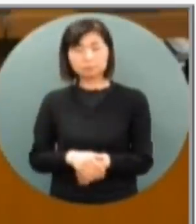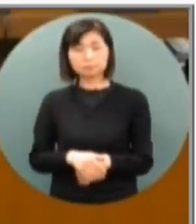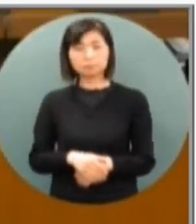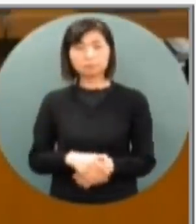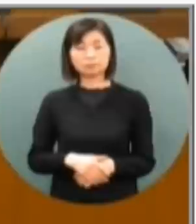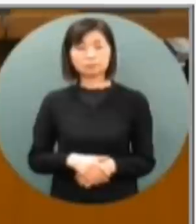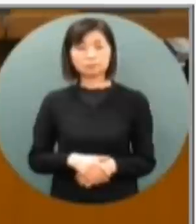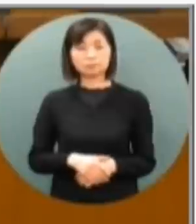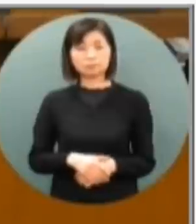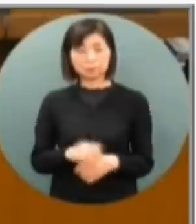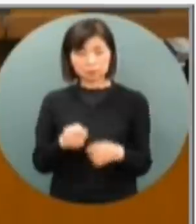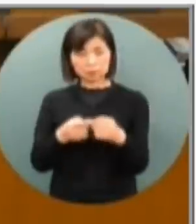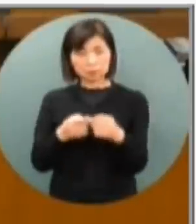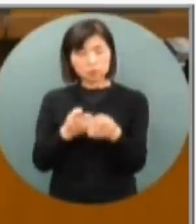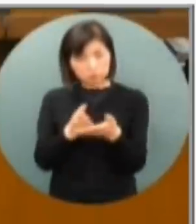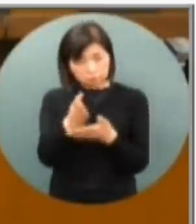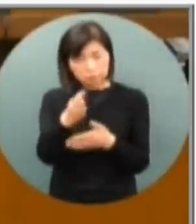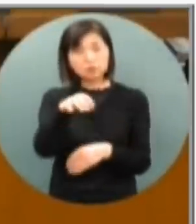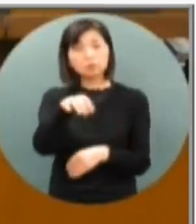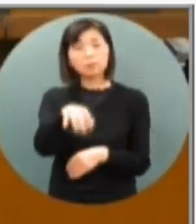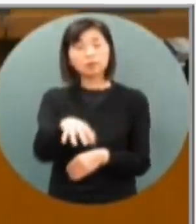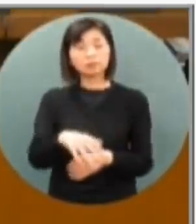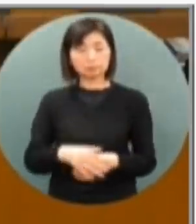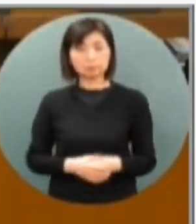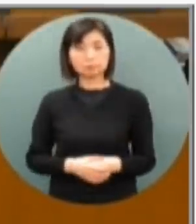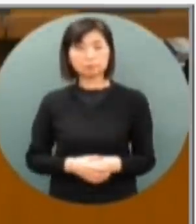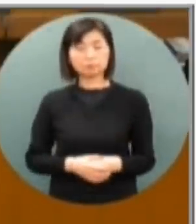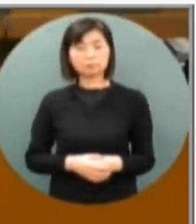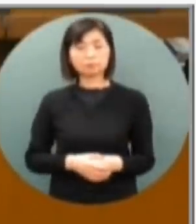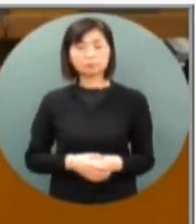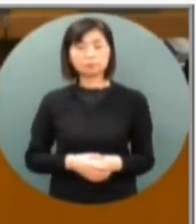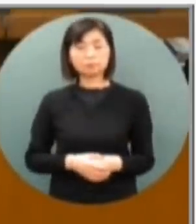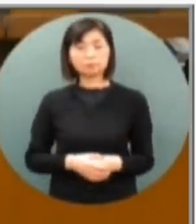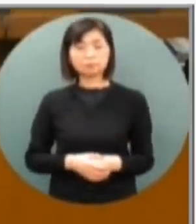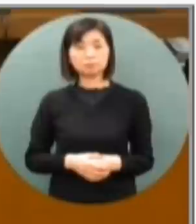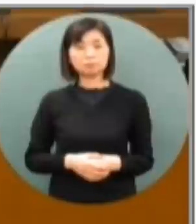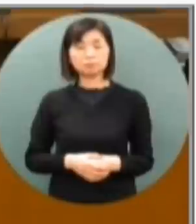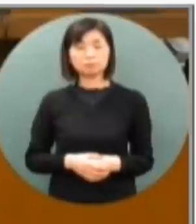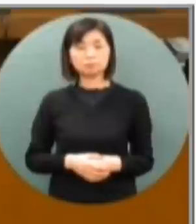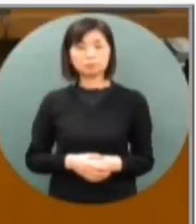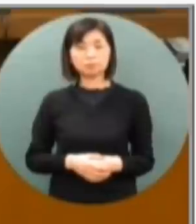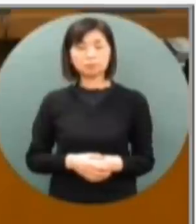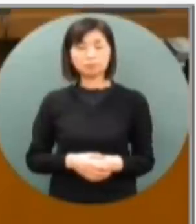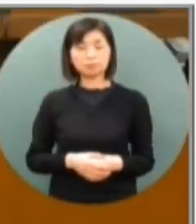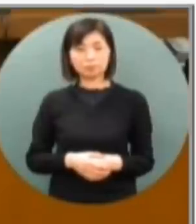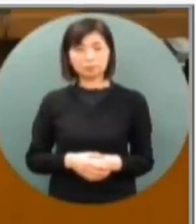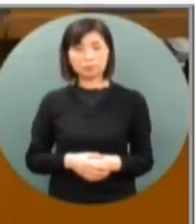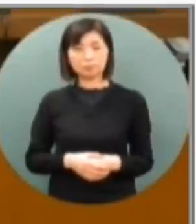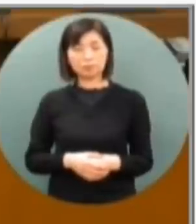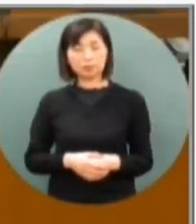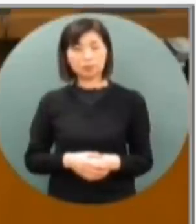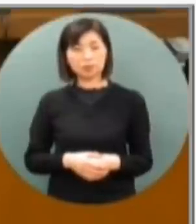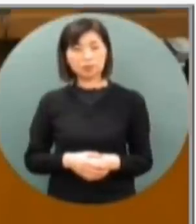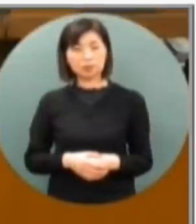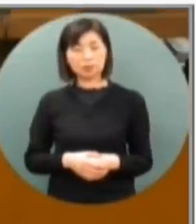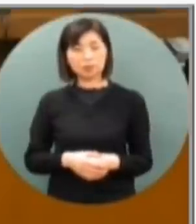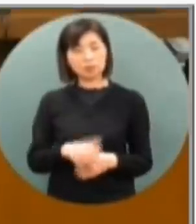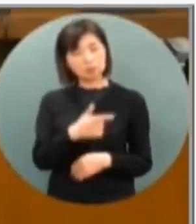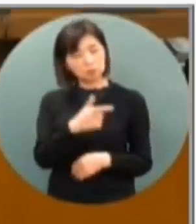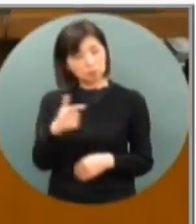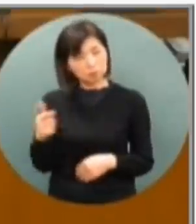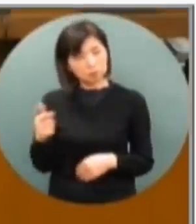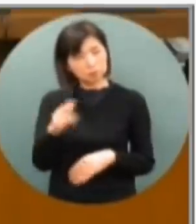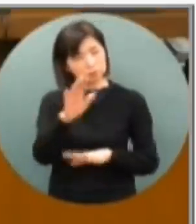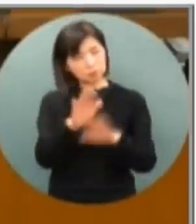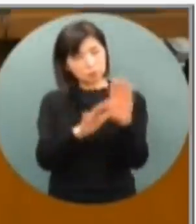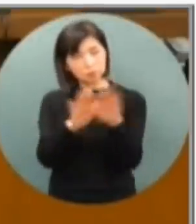。ただ議員もおっしゃったようにいろいろと、先方の事情もあってですね、